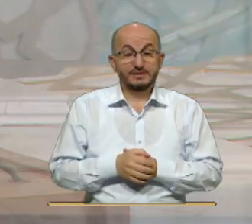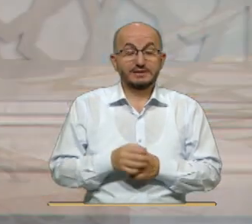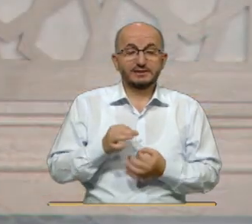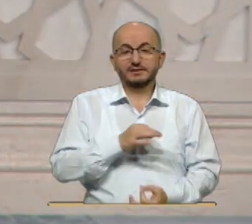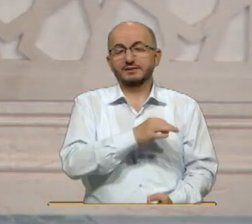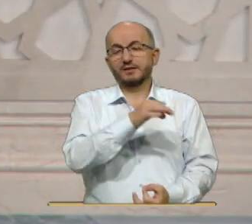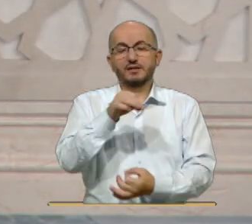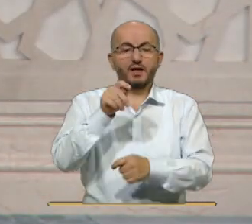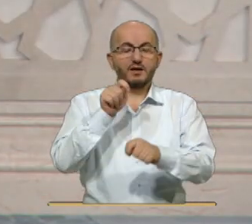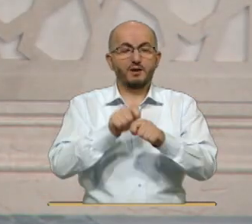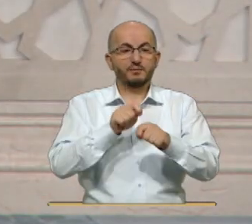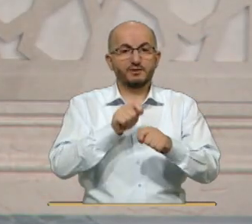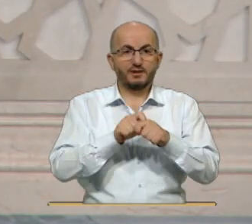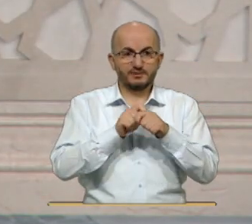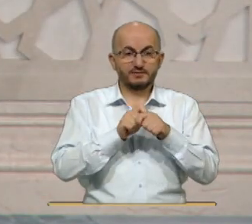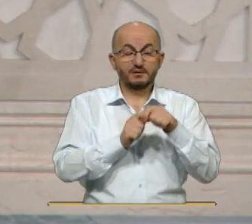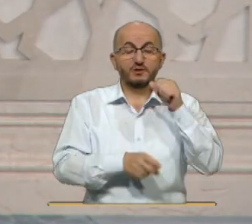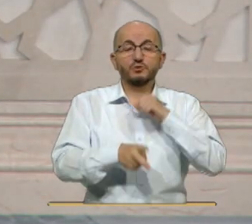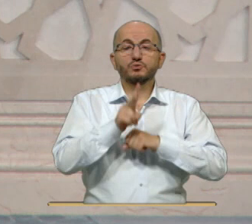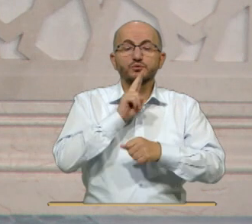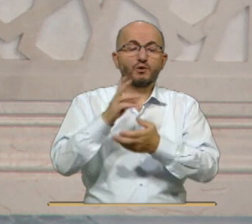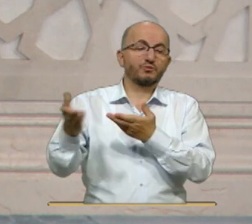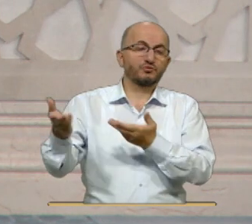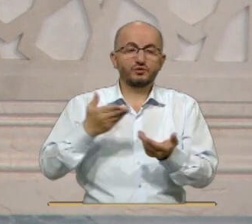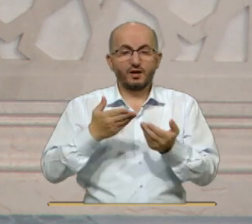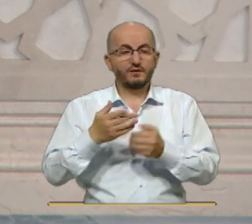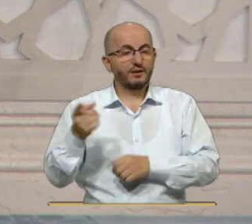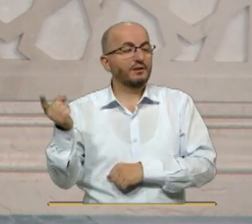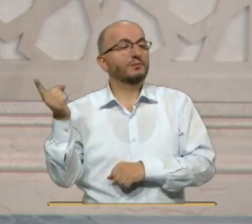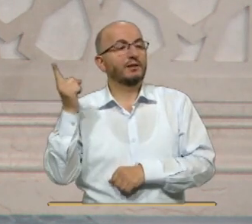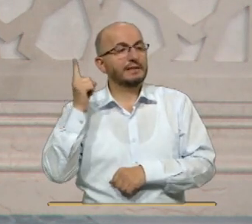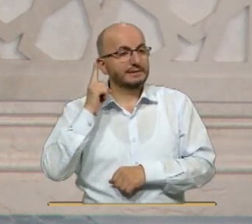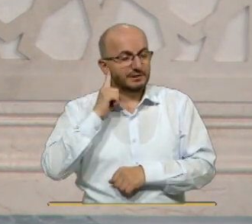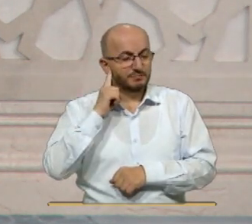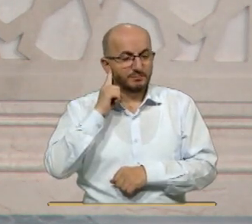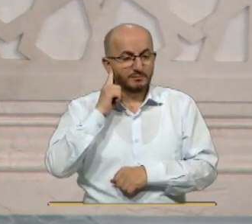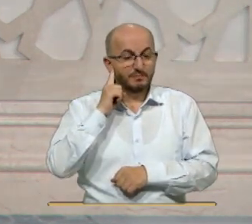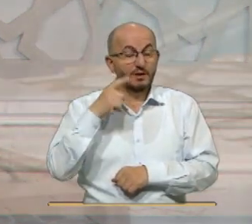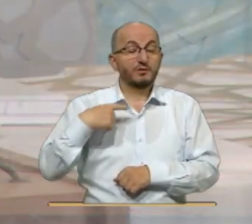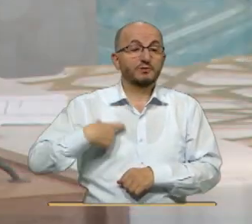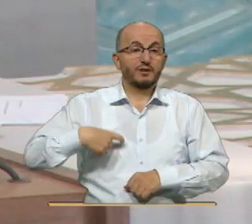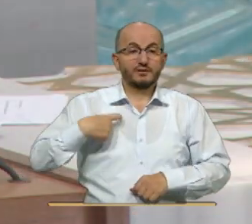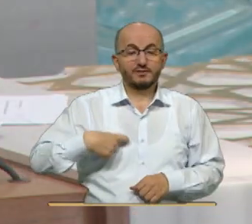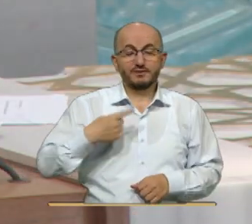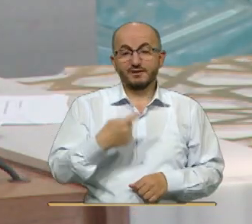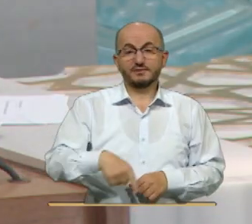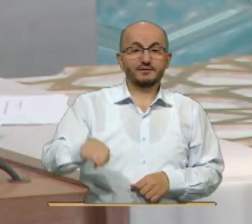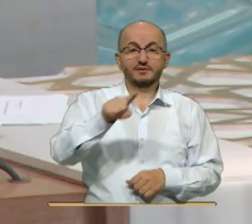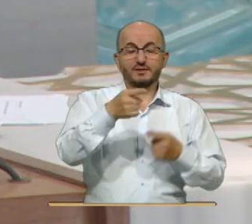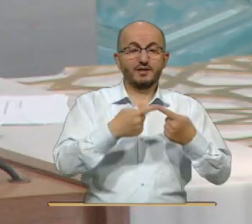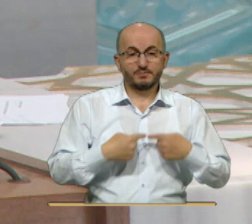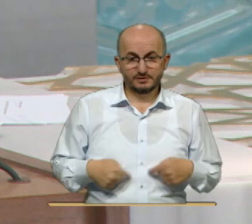insanlığa yapılan son çağrıya kulak kesilmek, bilhassa sizler